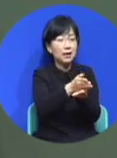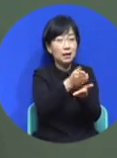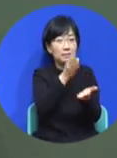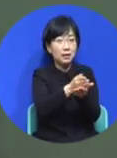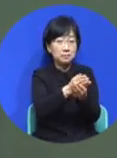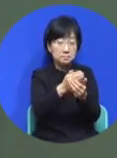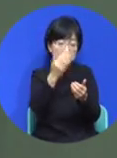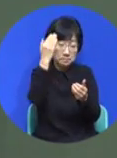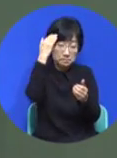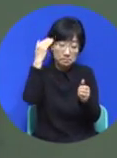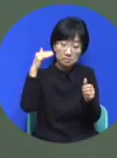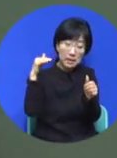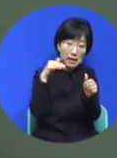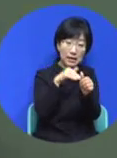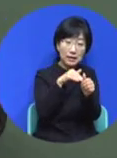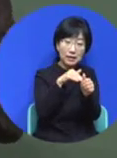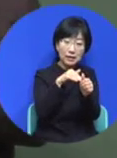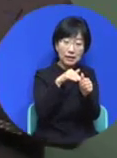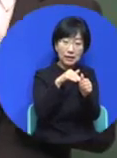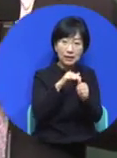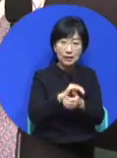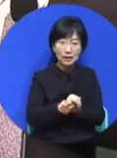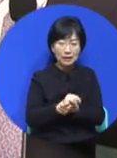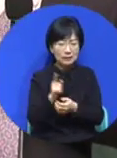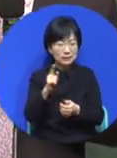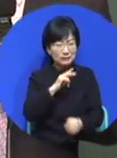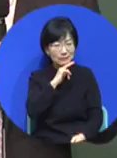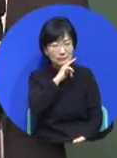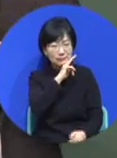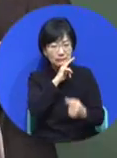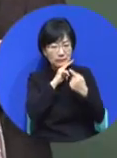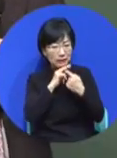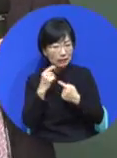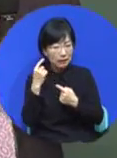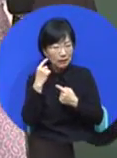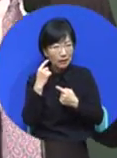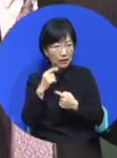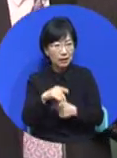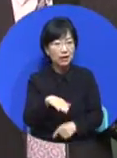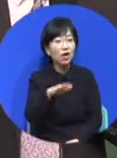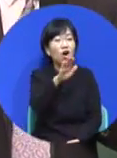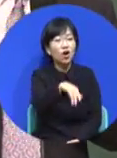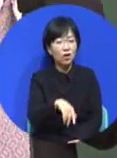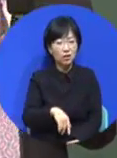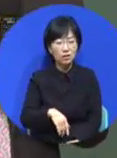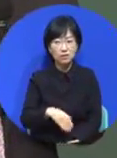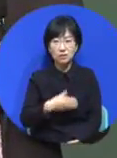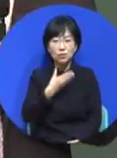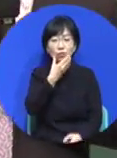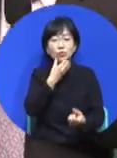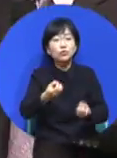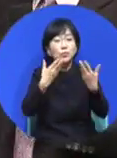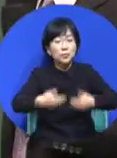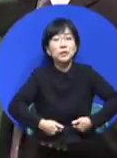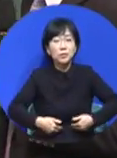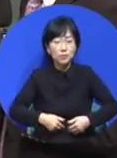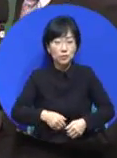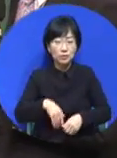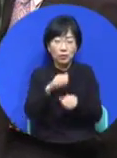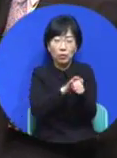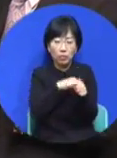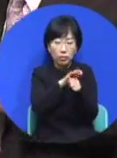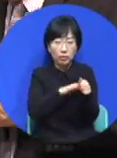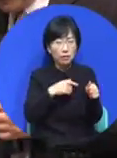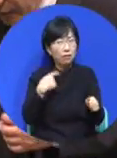또 아주 경제적입니다. Also, when you listen to his words, it's actually quite financial. 네가 축복 받을 거 아니냐, 막 이런 식으로 말해요. Things like, shouldn't you just receive